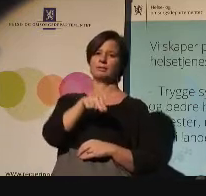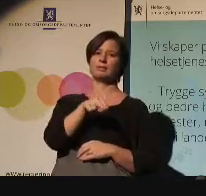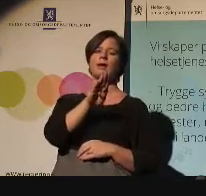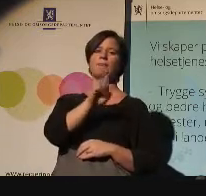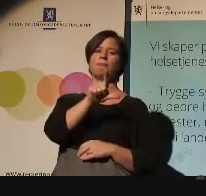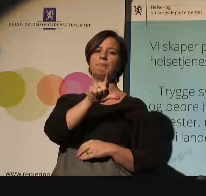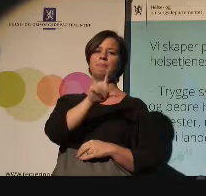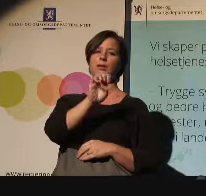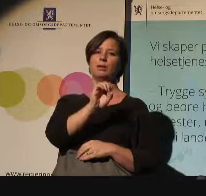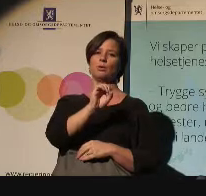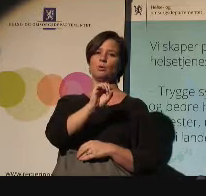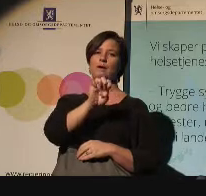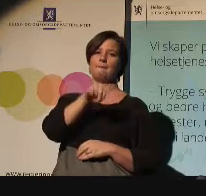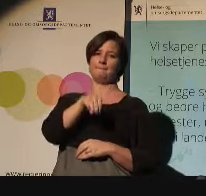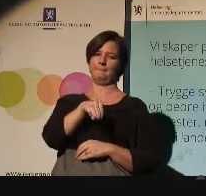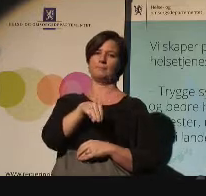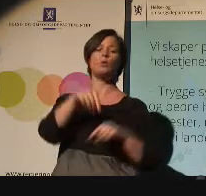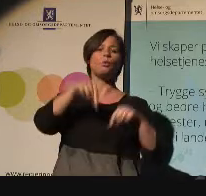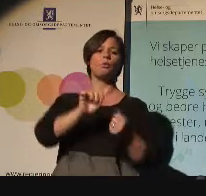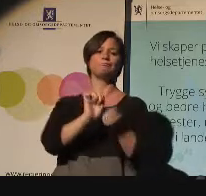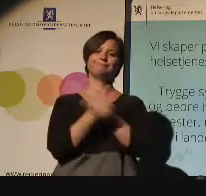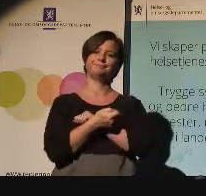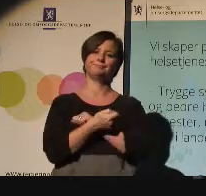Og av hensyn til han så skifter jeg nå til engelsk.